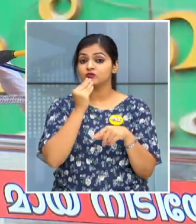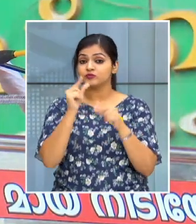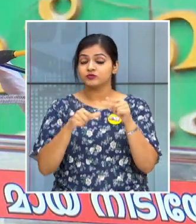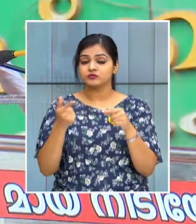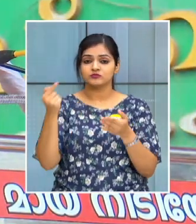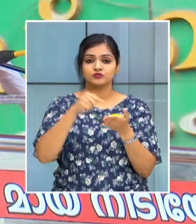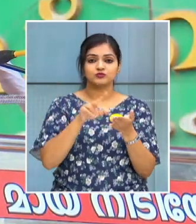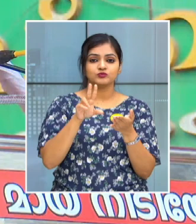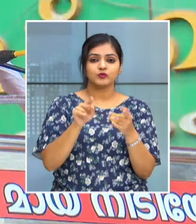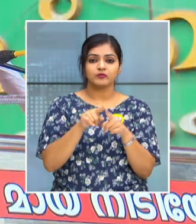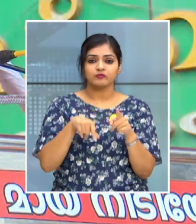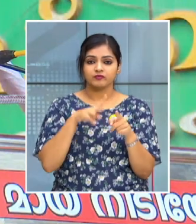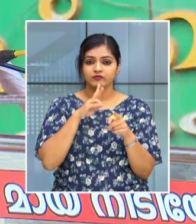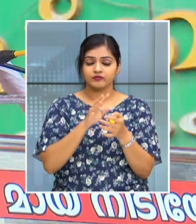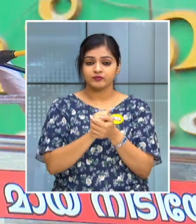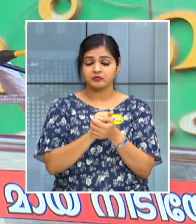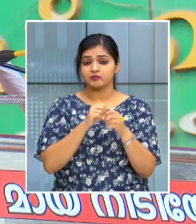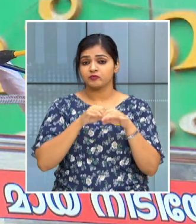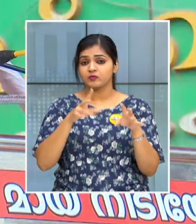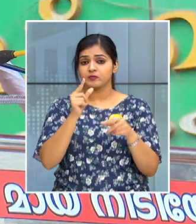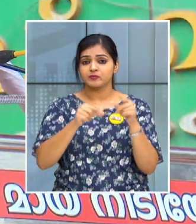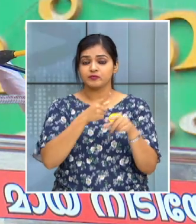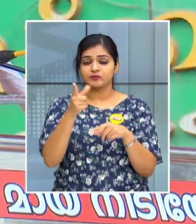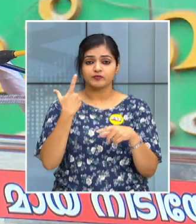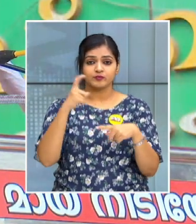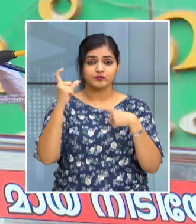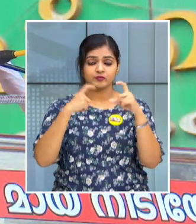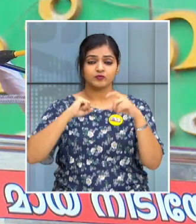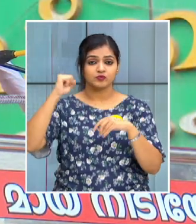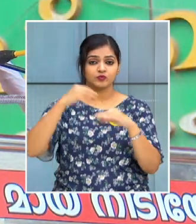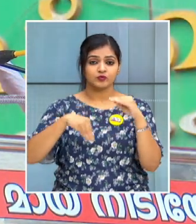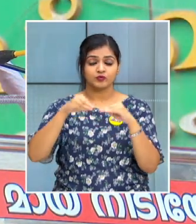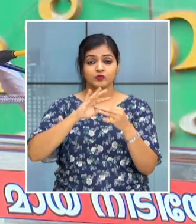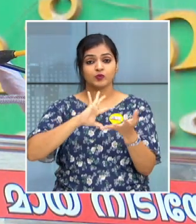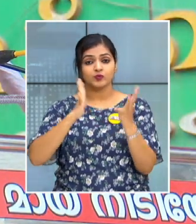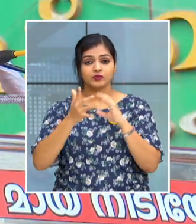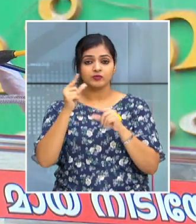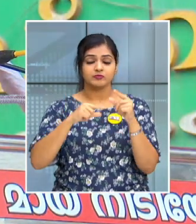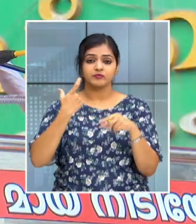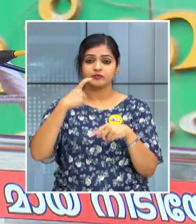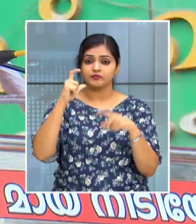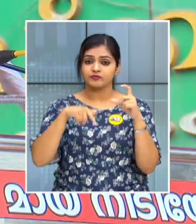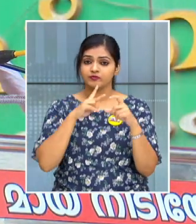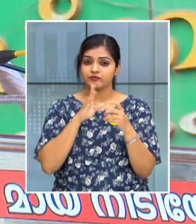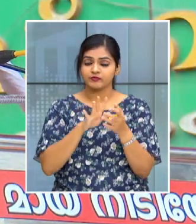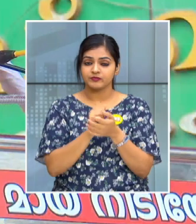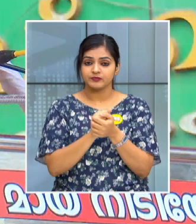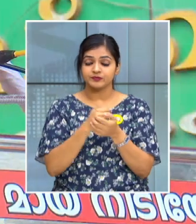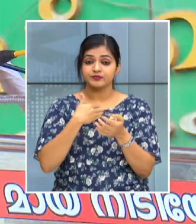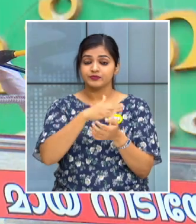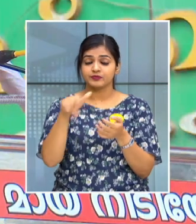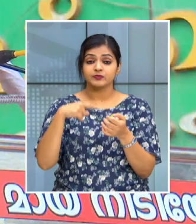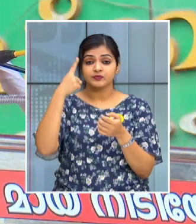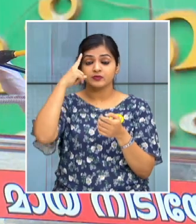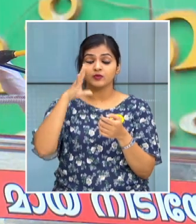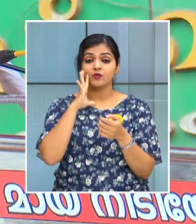നിഷേധിക്കുന്നു. വ്യാപകമായ പ്രതിഷേധം രാജ്യത്തും ലോകത്തും ഉയർന്നു. ഇവിടെ നമ്മൾ